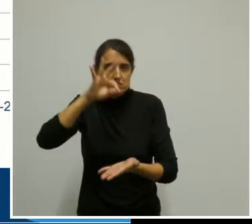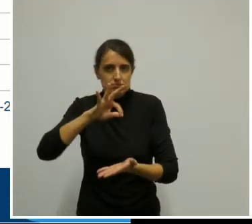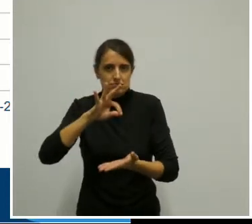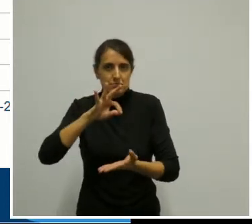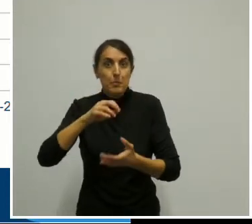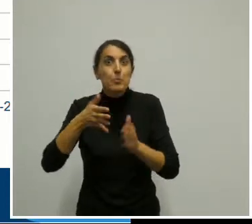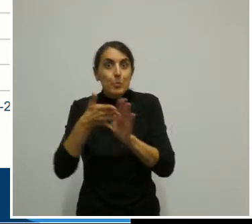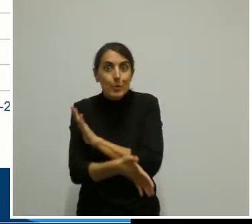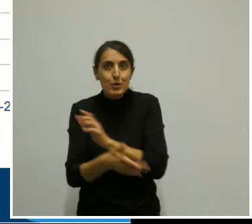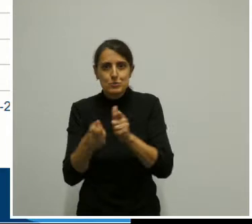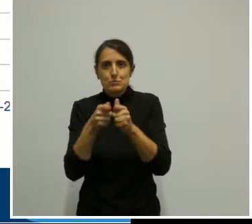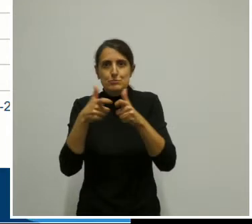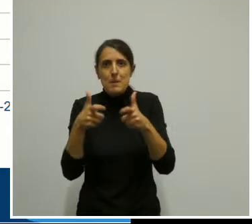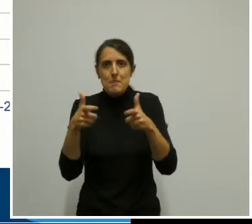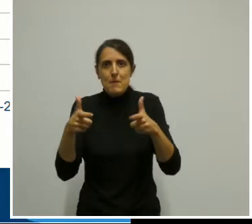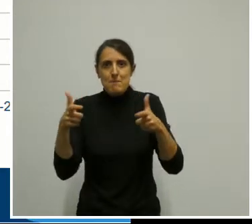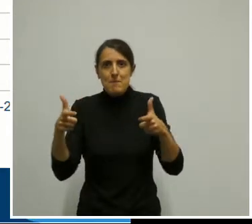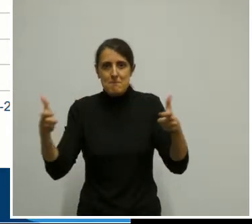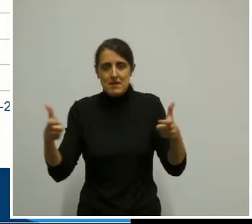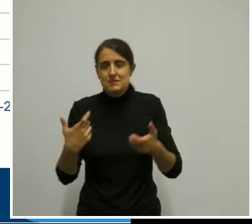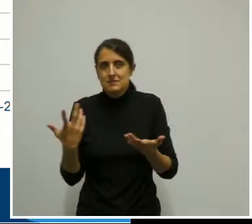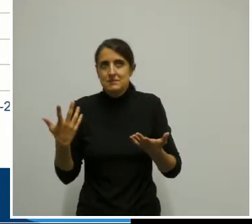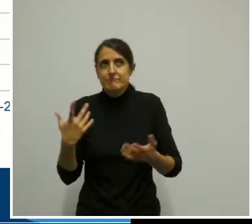i no érem tan conscients. No?